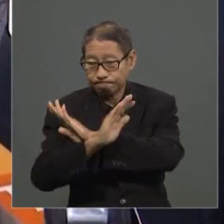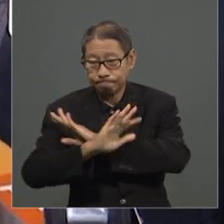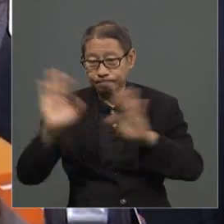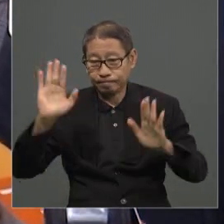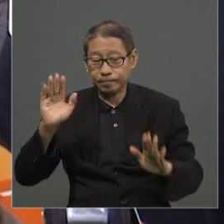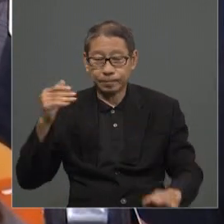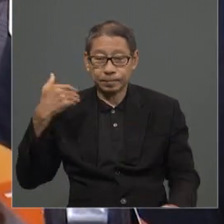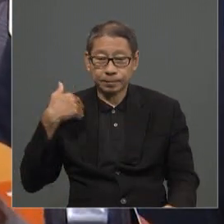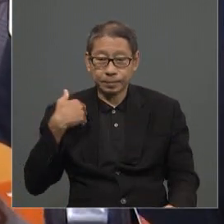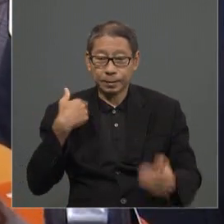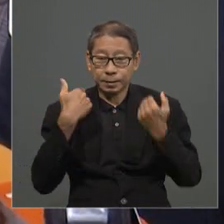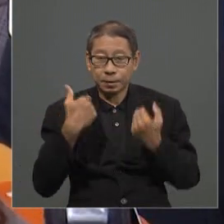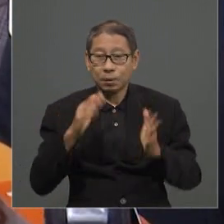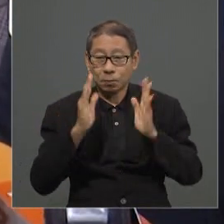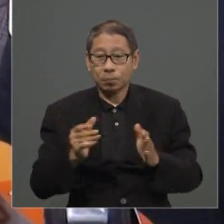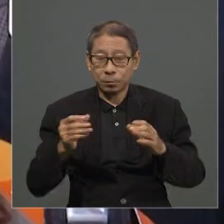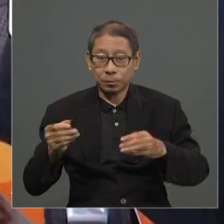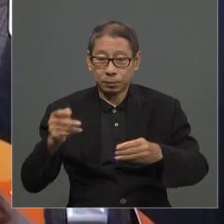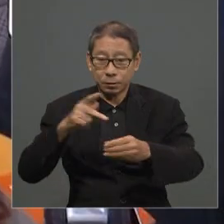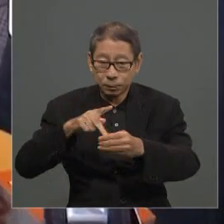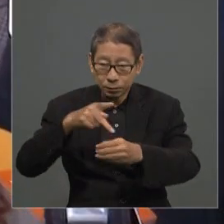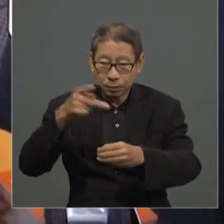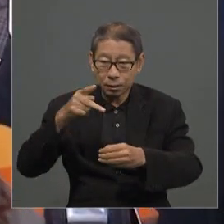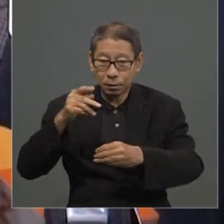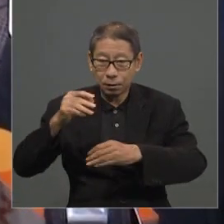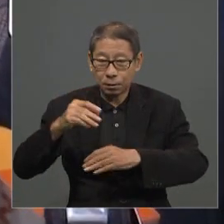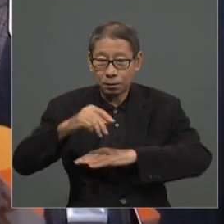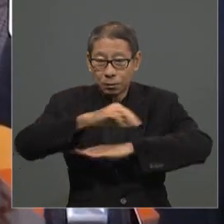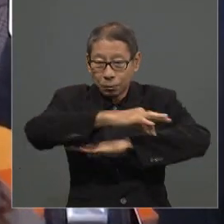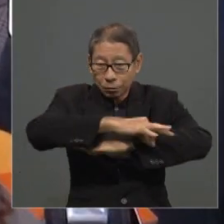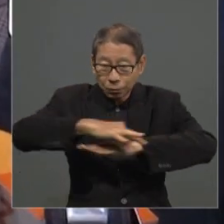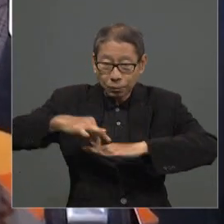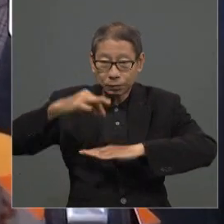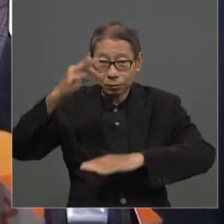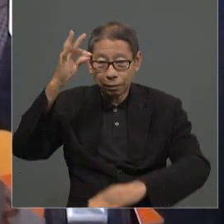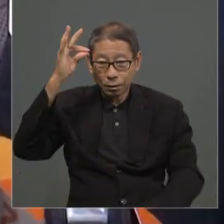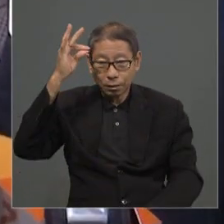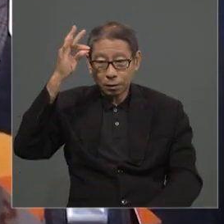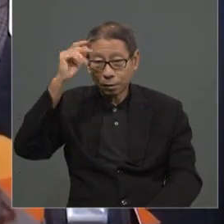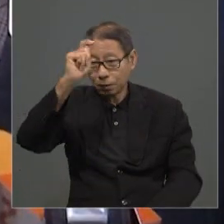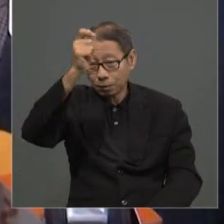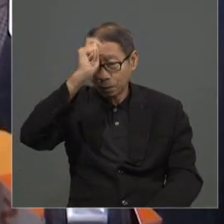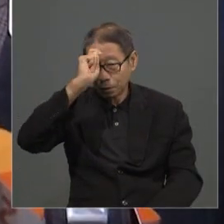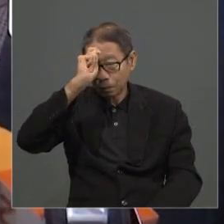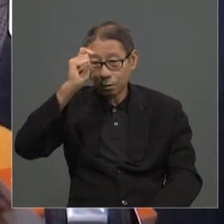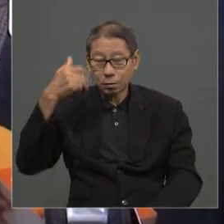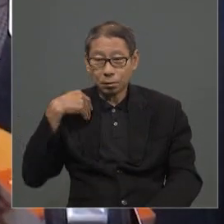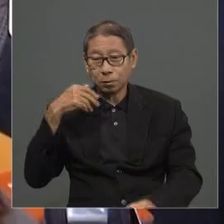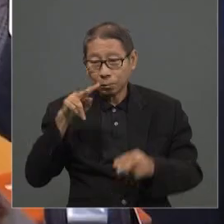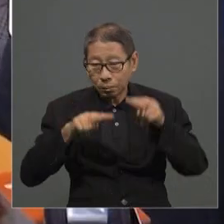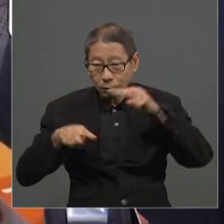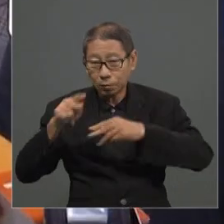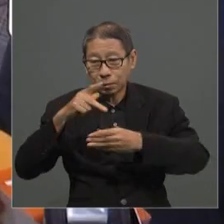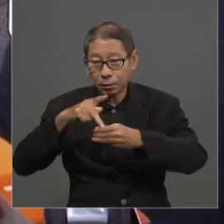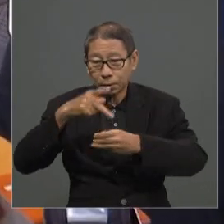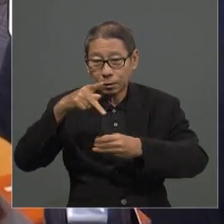ครับผู้ติดตั้งถังแก๊สหรือวิศวกรผู้รับรองทดสอบถังแก๊สนะครับขณะนี้ได้ระงับใบ